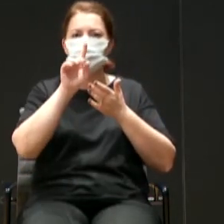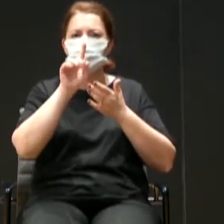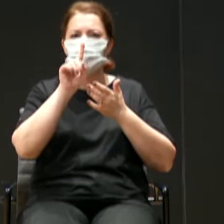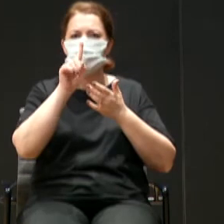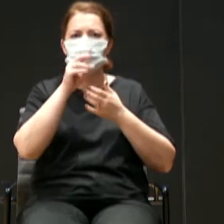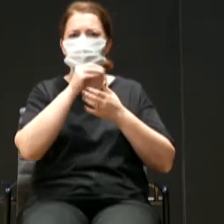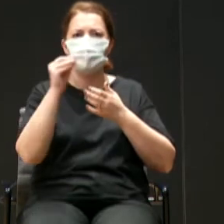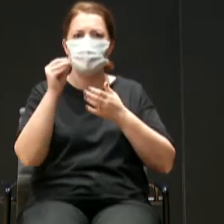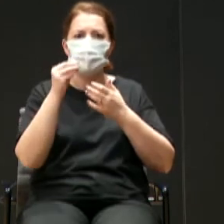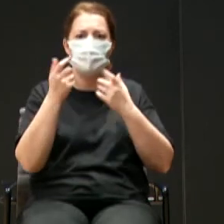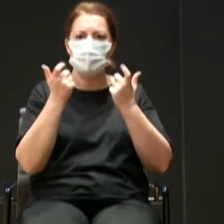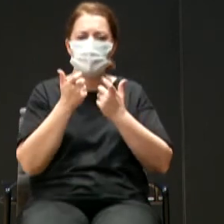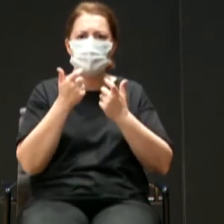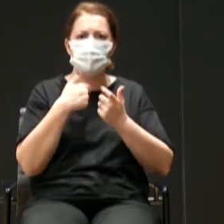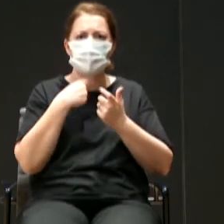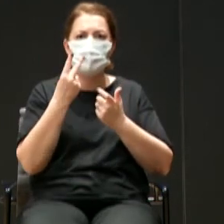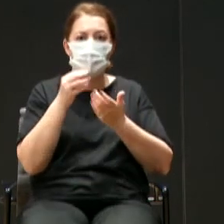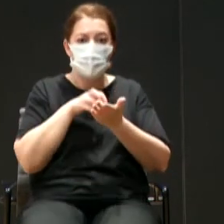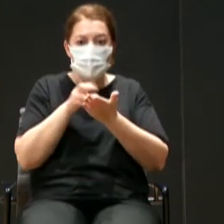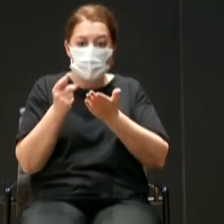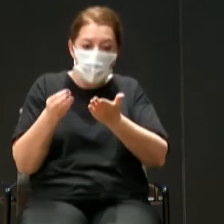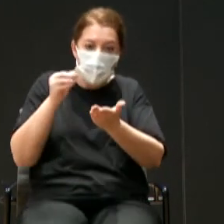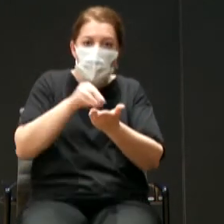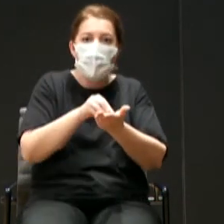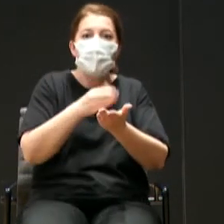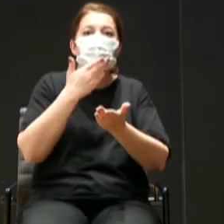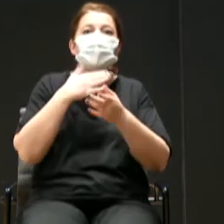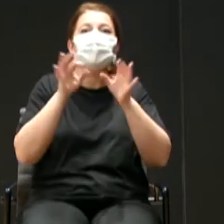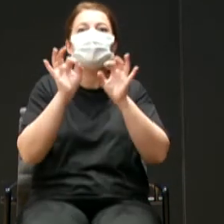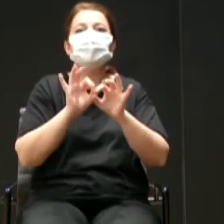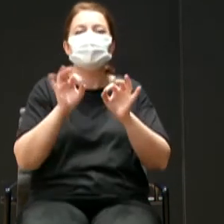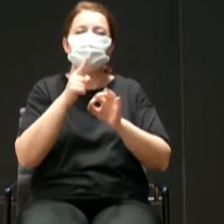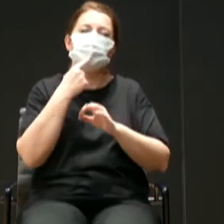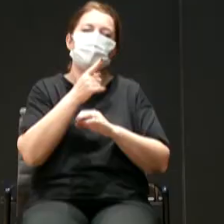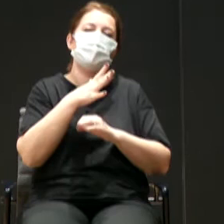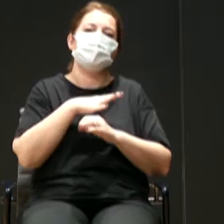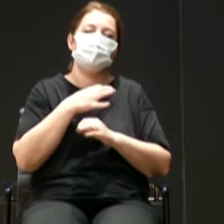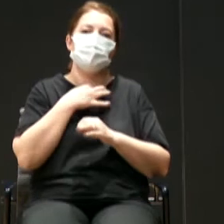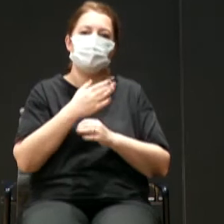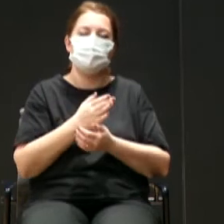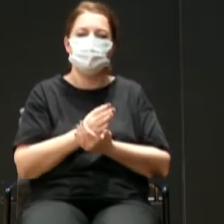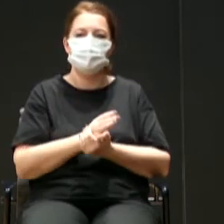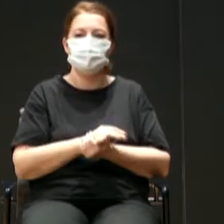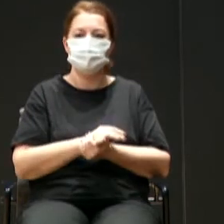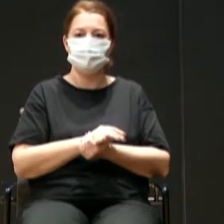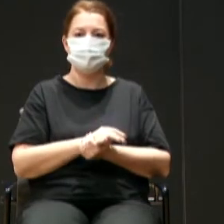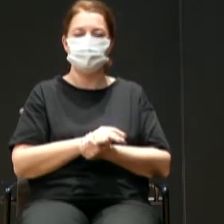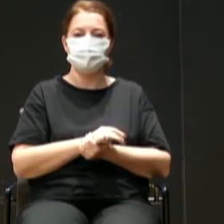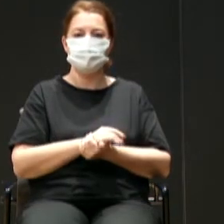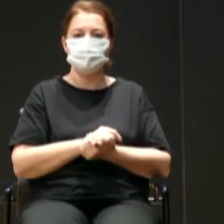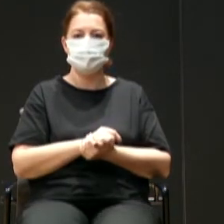ne yaptınız? Bizim öyle bir bütçede koyduğumuz para yok. Bunu belirtmek istedim. Teşekkür ediyorum. Sağ olun. Tahir Bey buyurun.